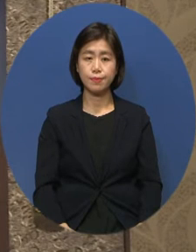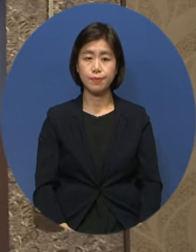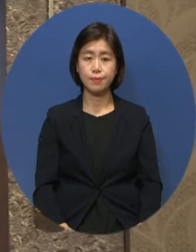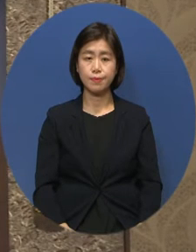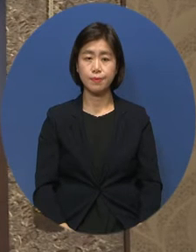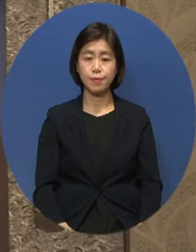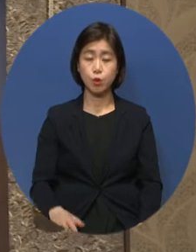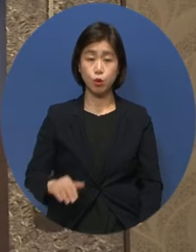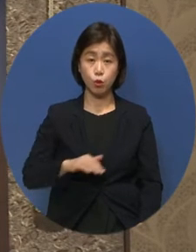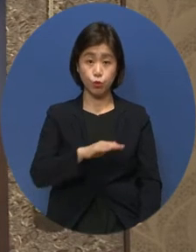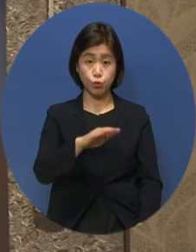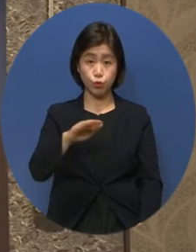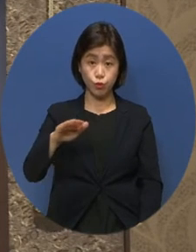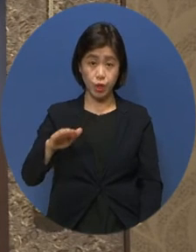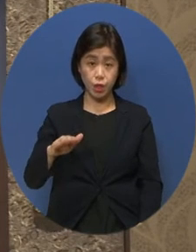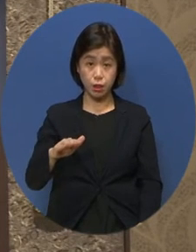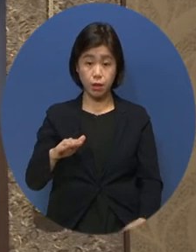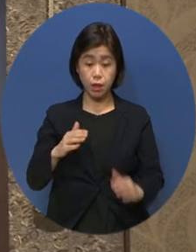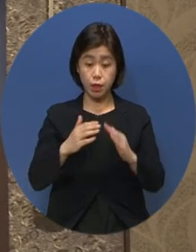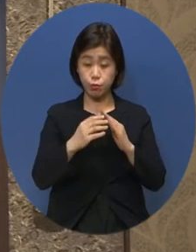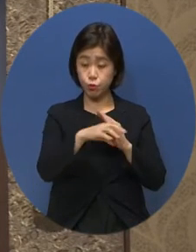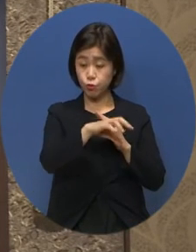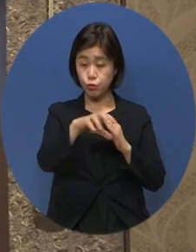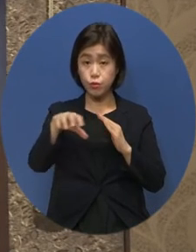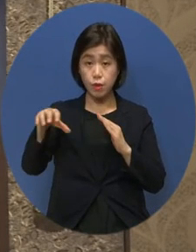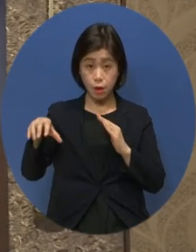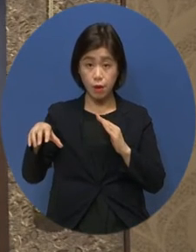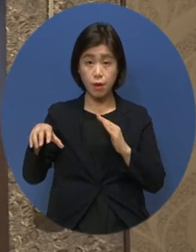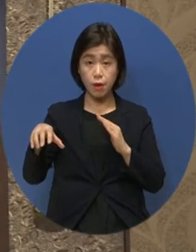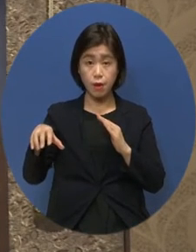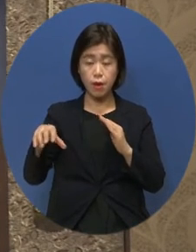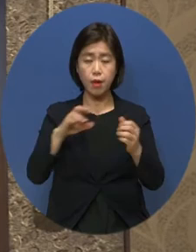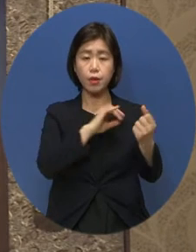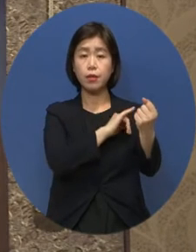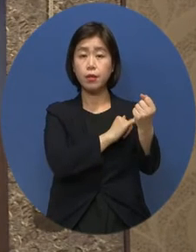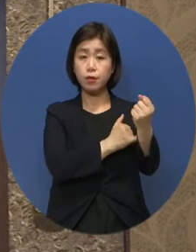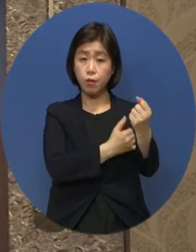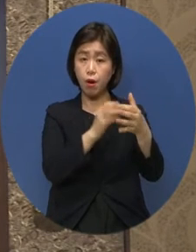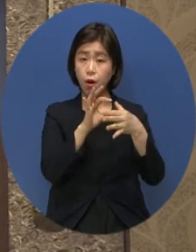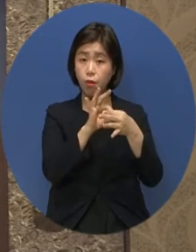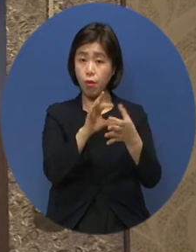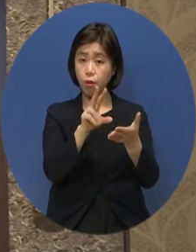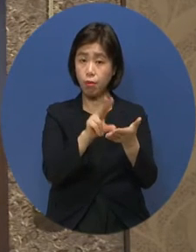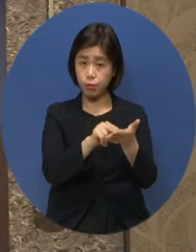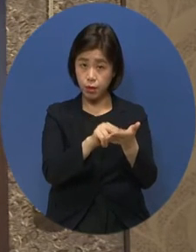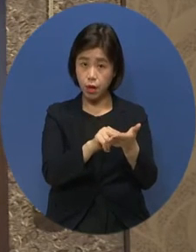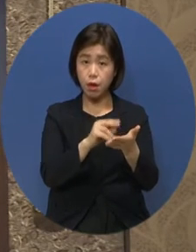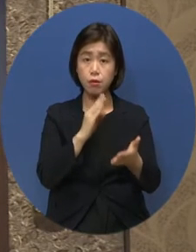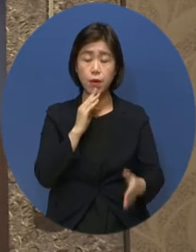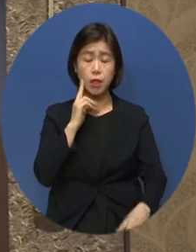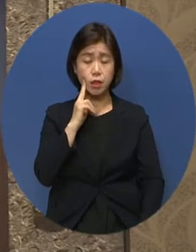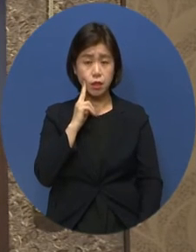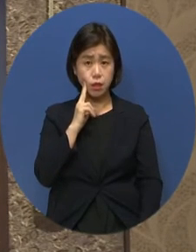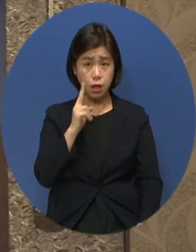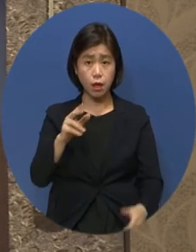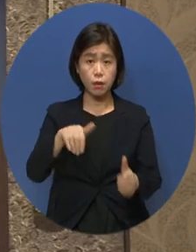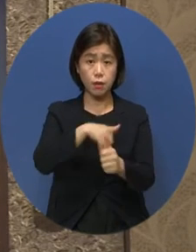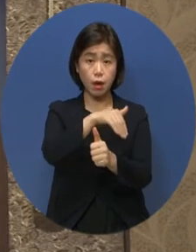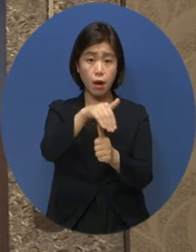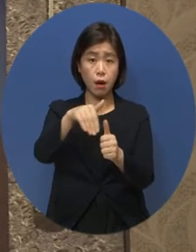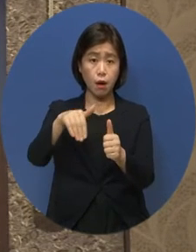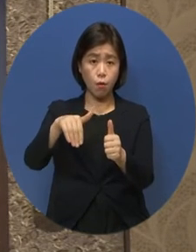우리 주변에 인권의 문제가 이렇게 어 어 좀 심각한 상황에 있었던